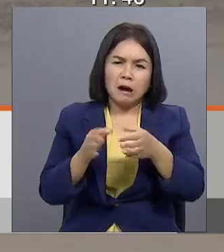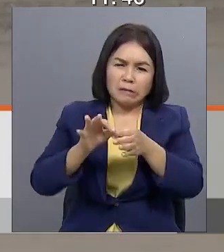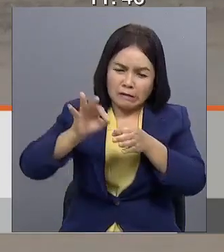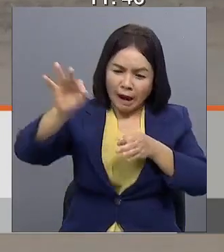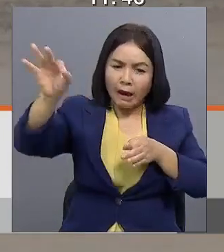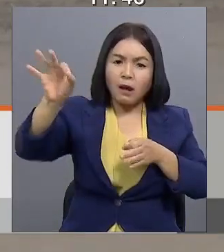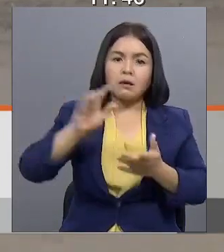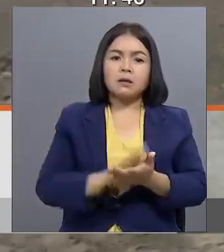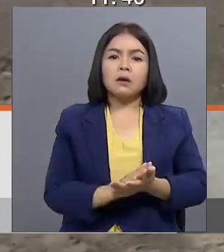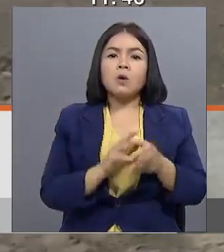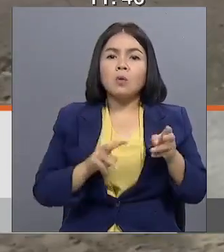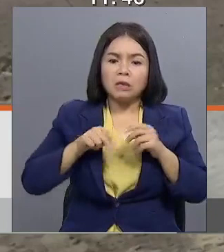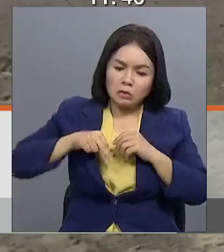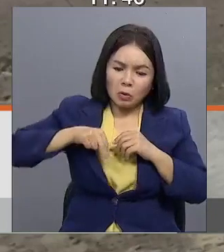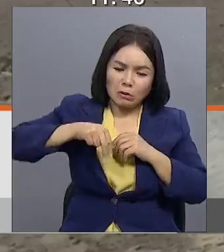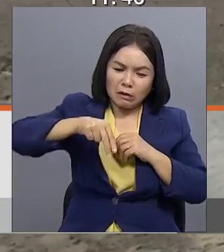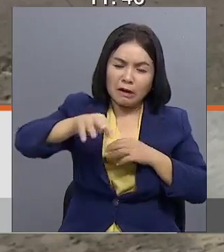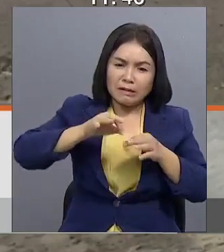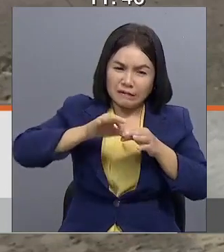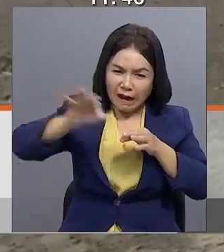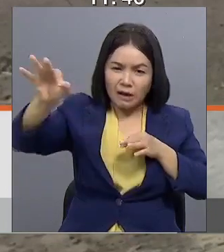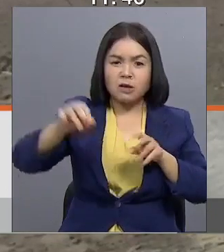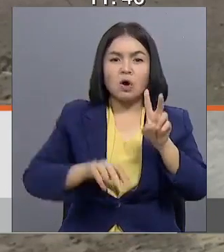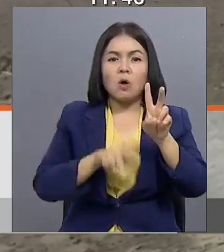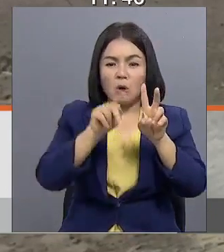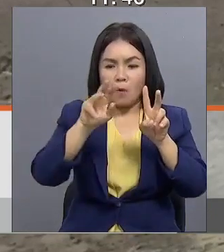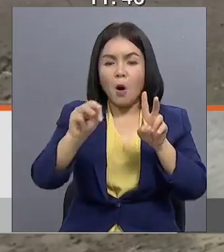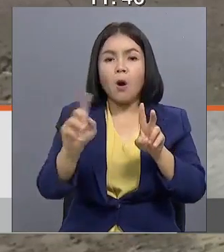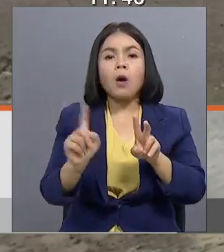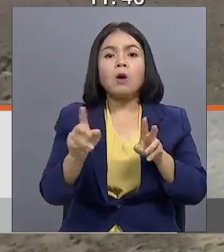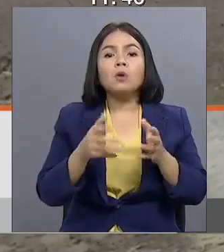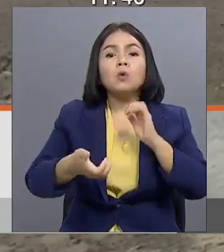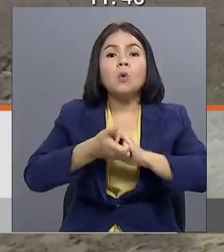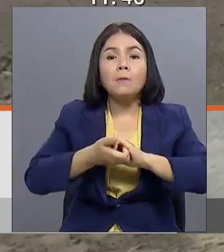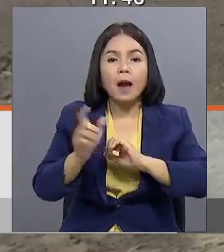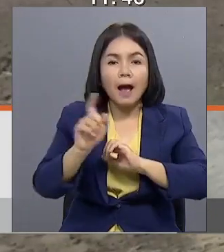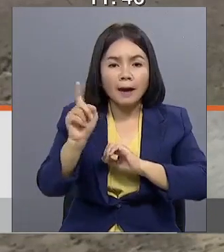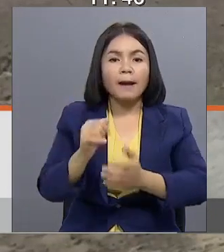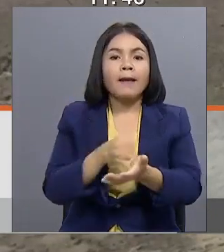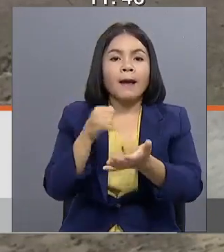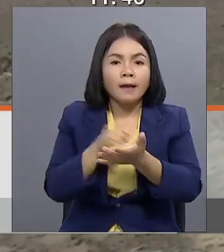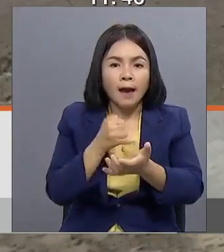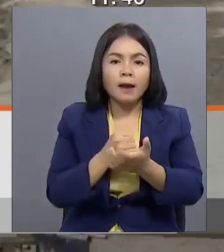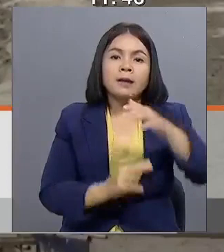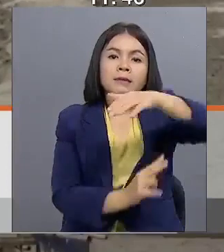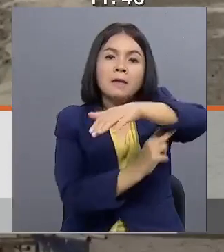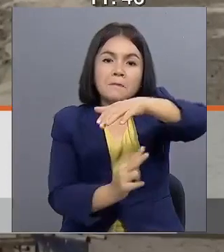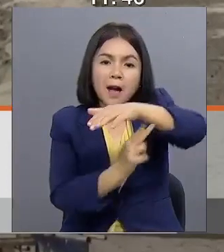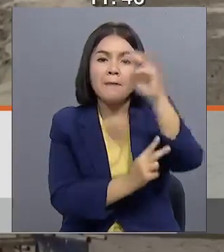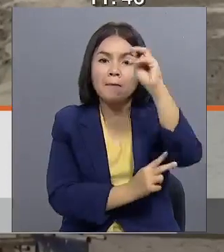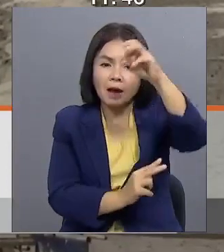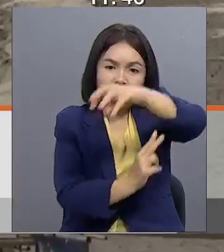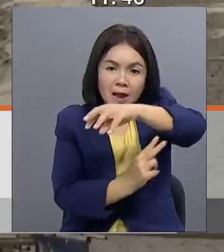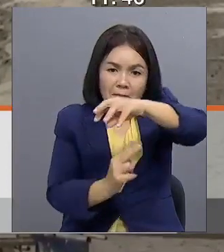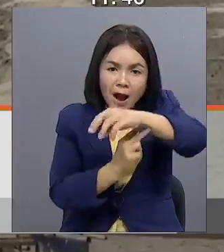หากขึ้นฝั่งจะต้องเดินมาที่จุดจอดรถไกลถึง2กิโลเมตรจึงต้องร่วมกันทำสะพานเพื่อให้เข้าถึงท่าเรือเพราะจะสะดวกในการ